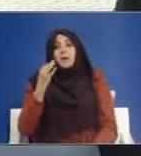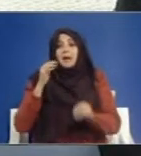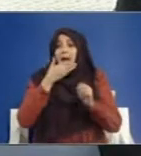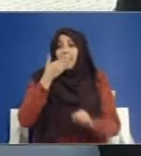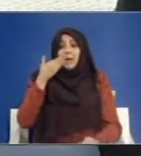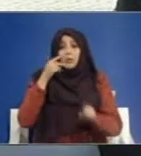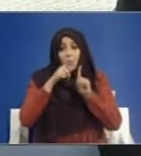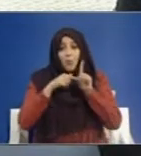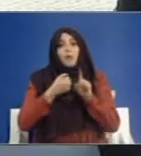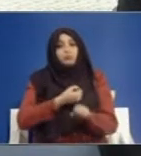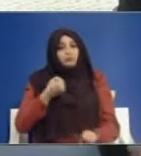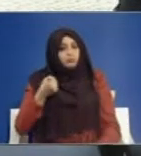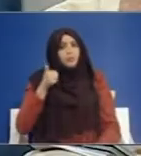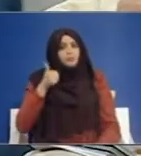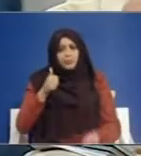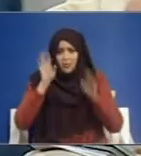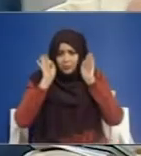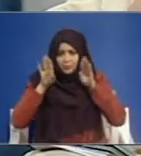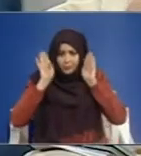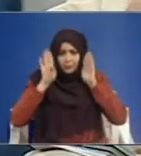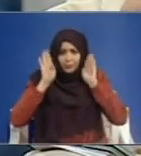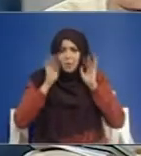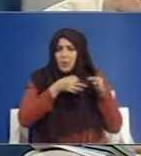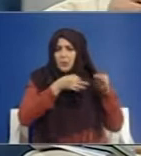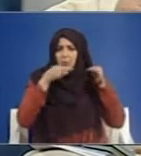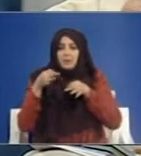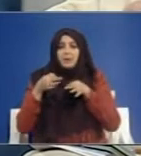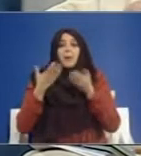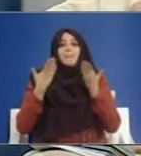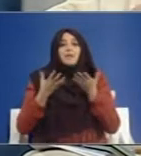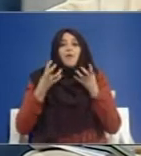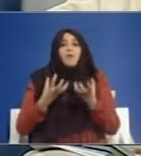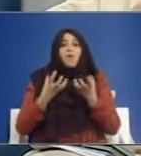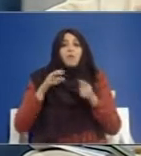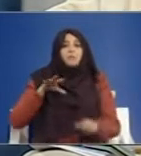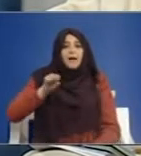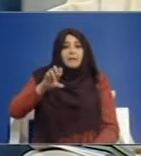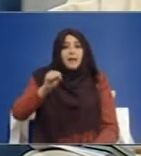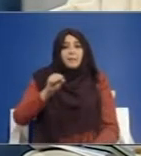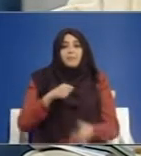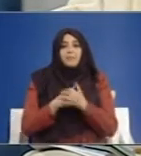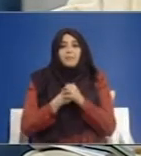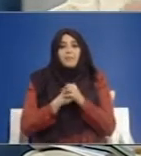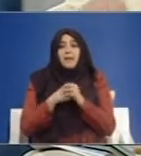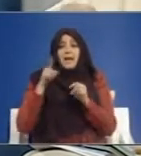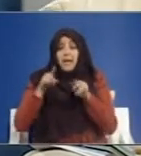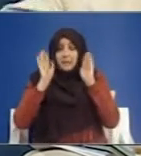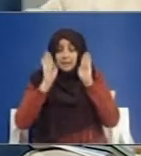صلاتها، متذكرة أنها في كل رمضان تحافظ على صلاتها، والآن تحب تقضي، هل الصلاة هذيك اللي صلتها في